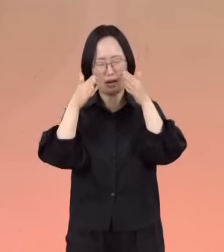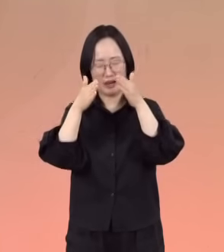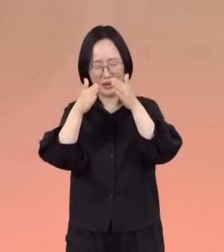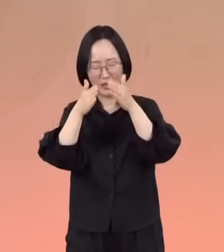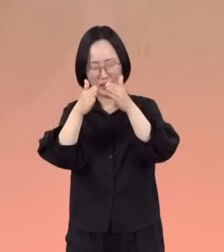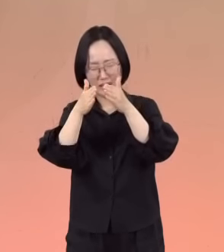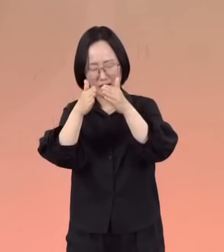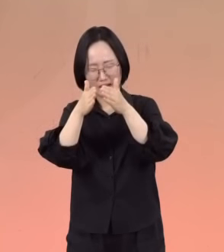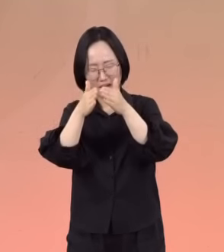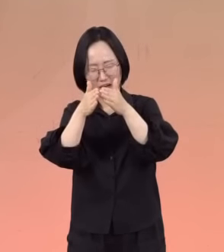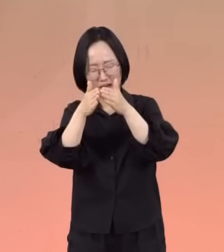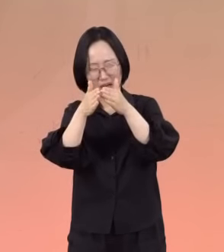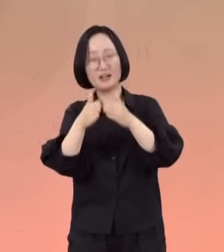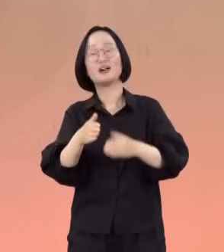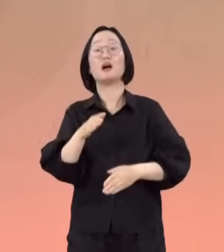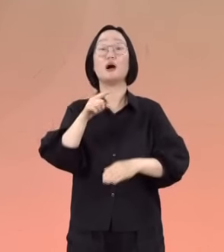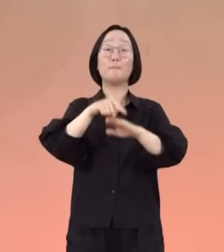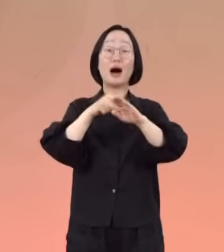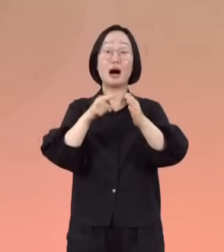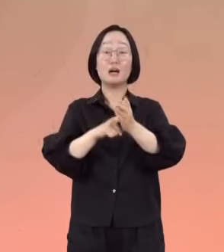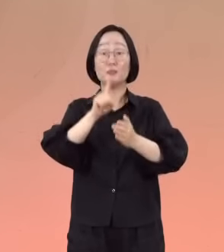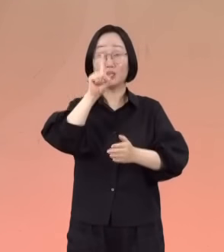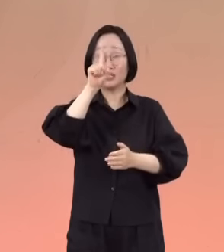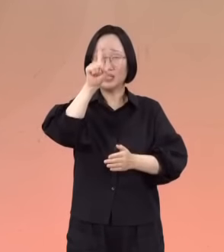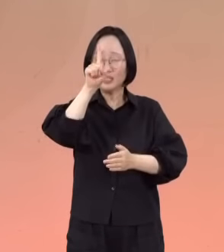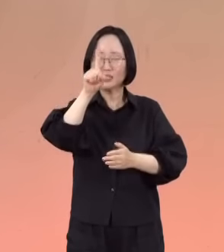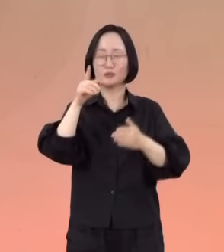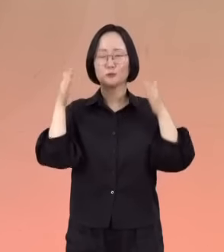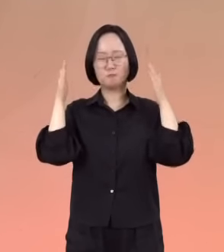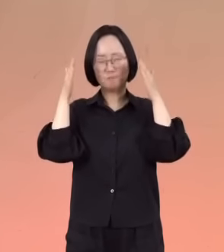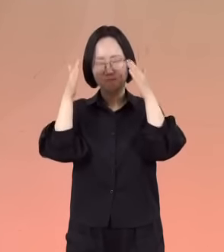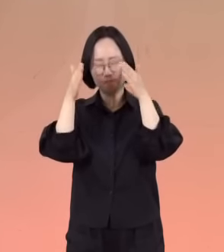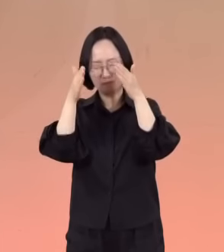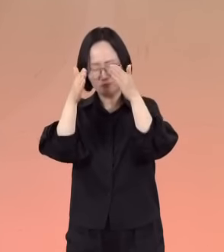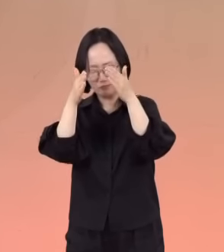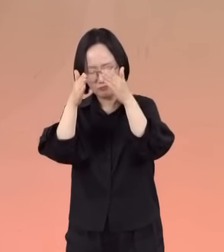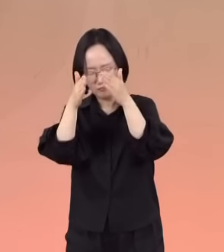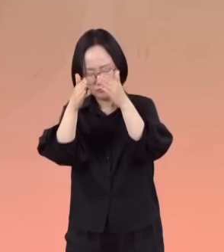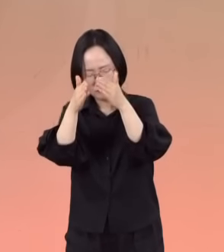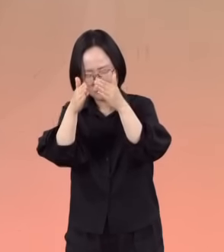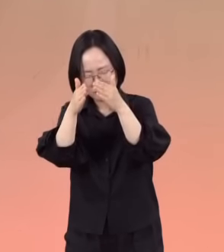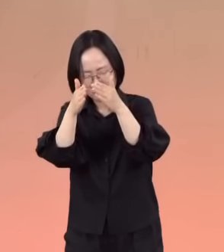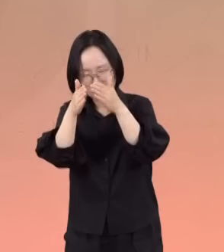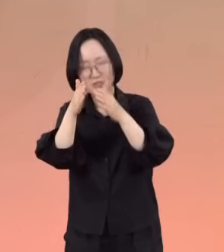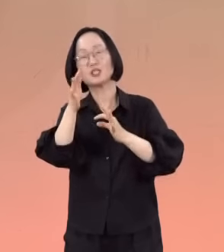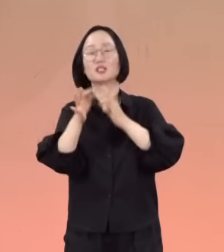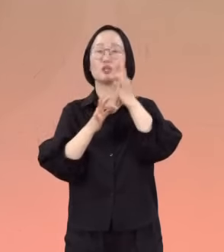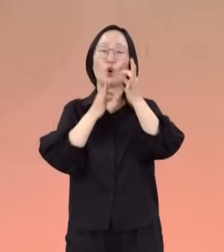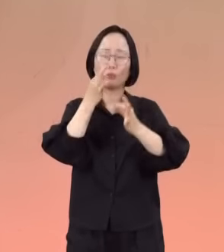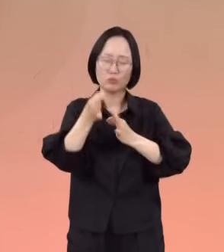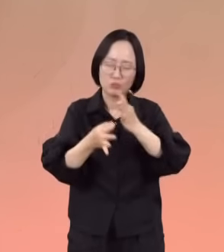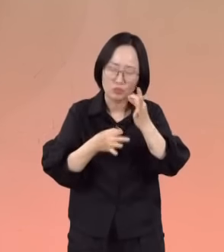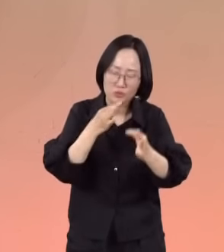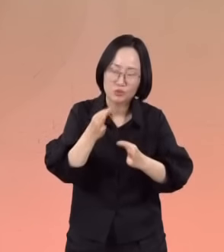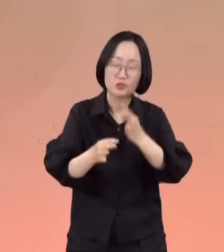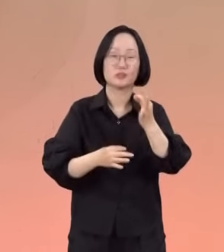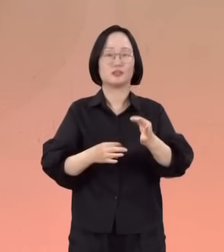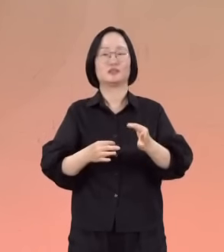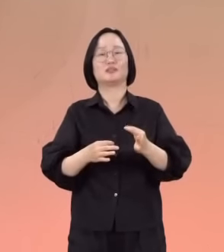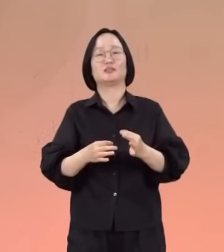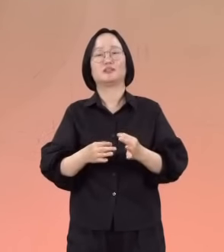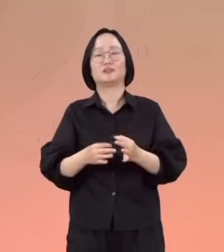간절히 일념이 되는 마음이 하나로 집중되어 일념이 되는 그 염불 일념이 될